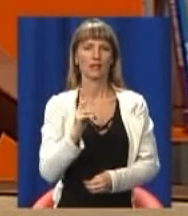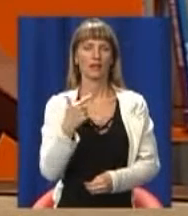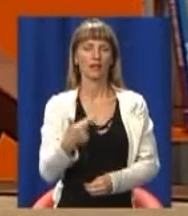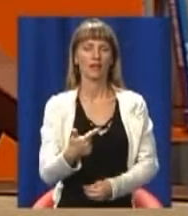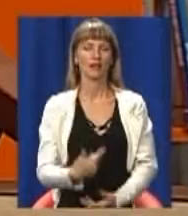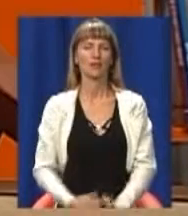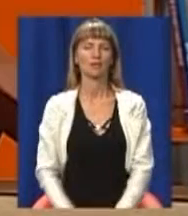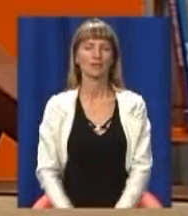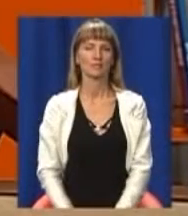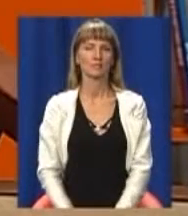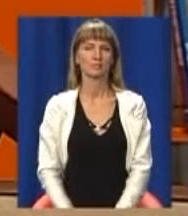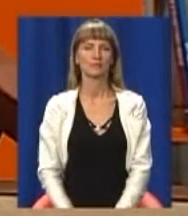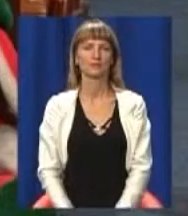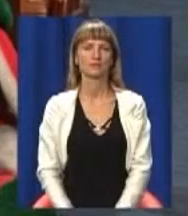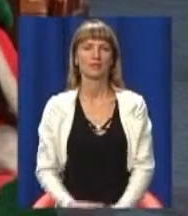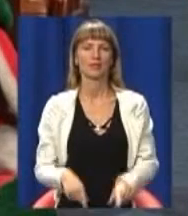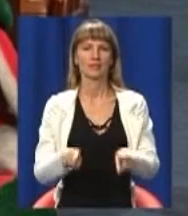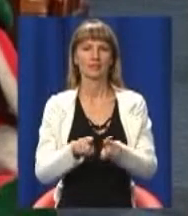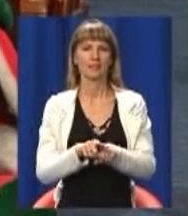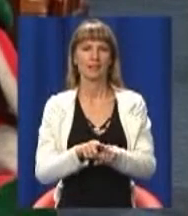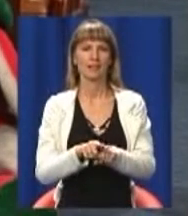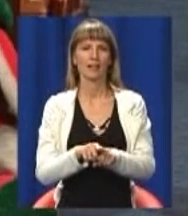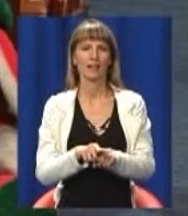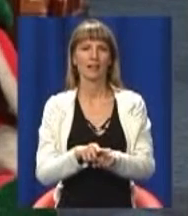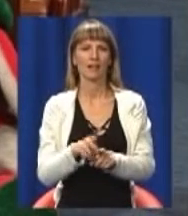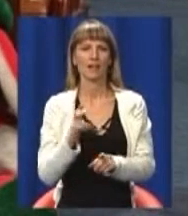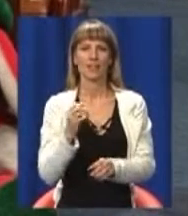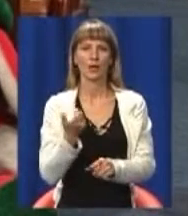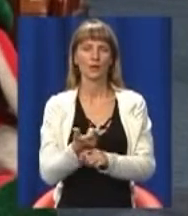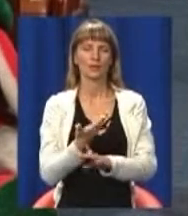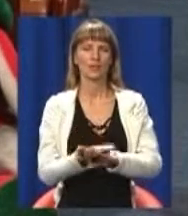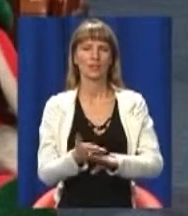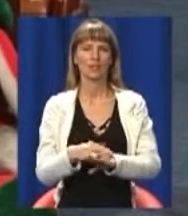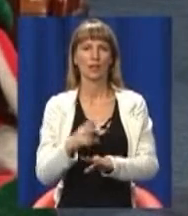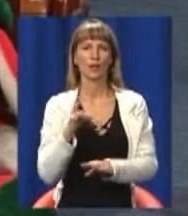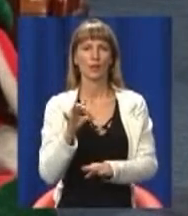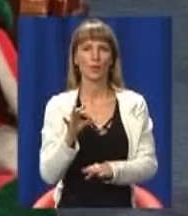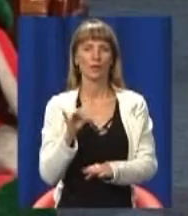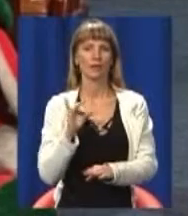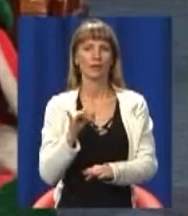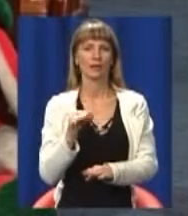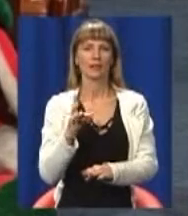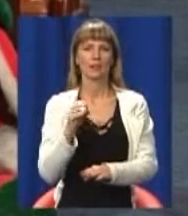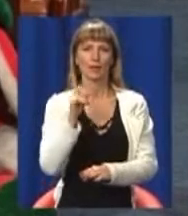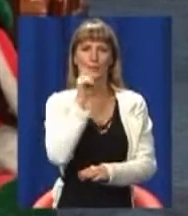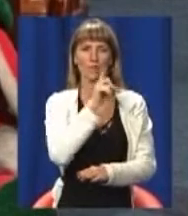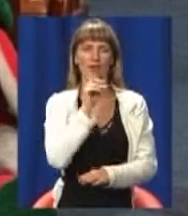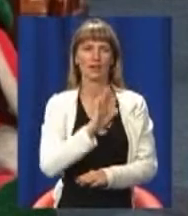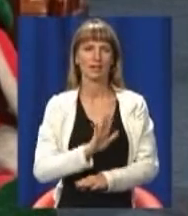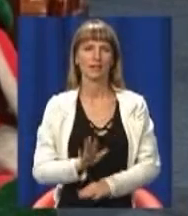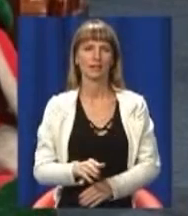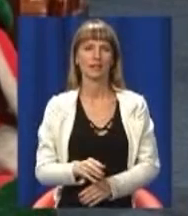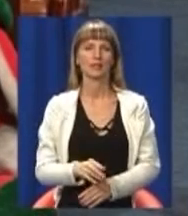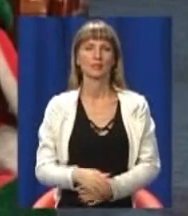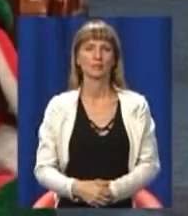15-35 кілограмів. Так. Ну, така собі, ну, не зовсім важка собака, але і не зовсім така маленька. Ну,